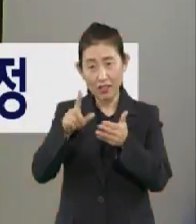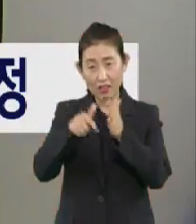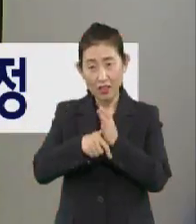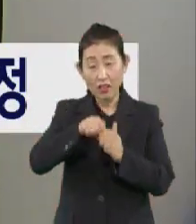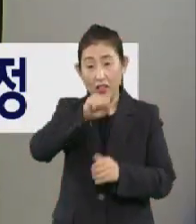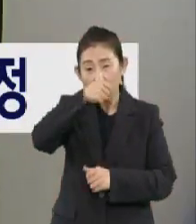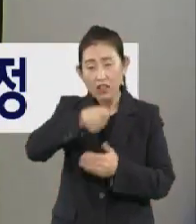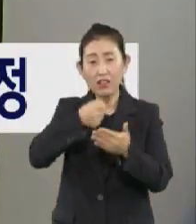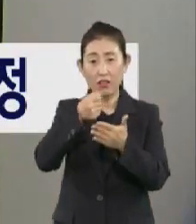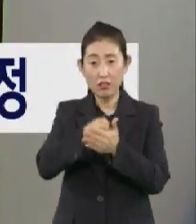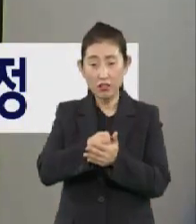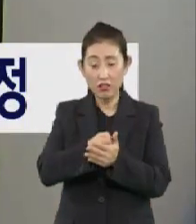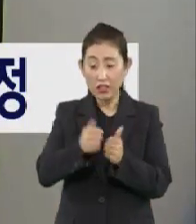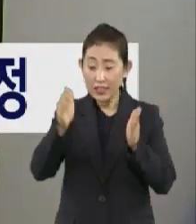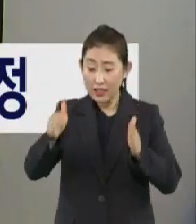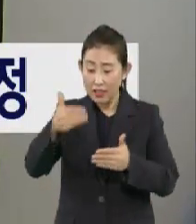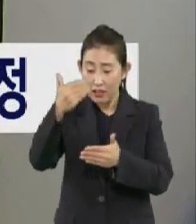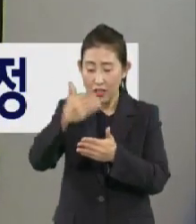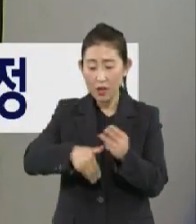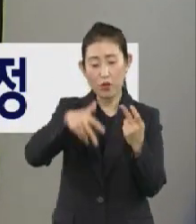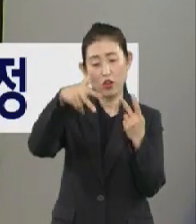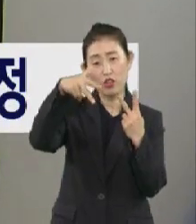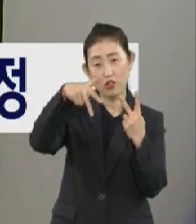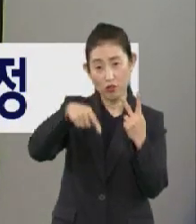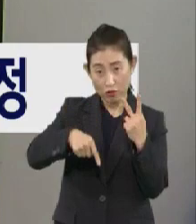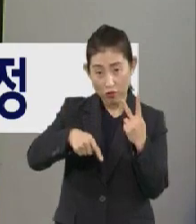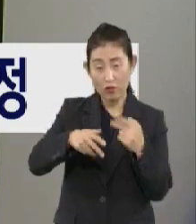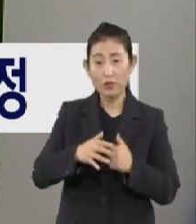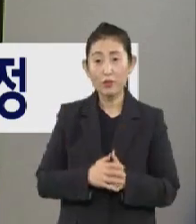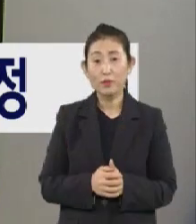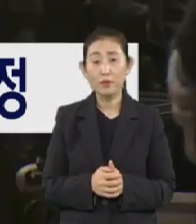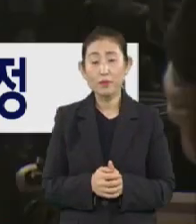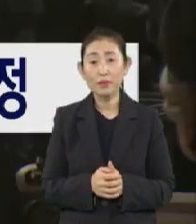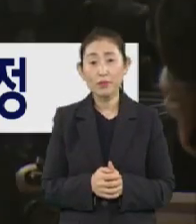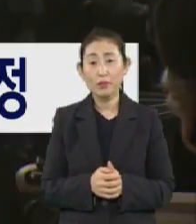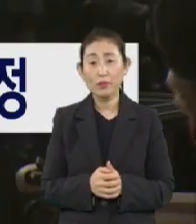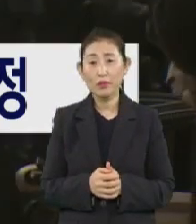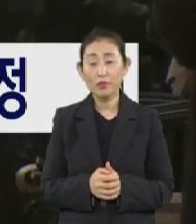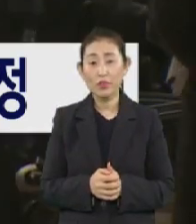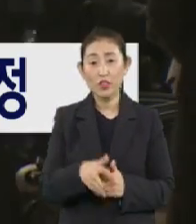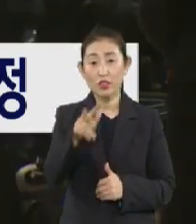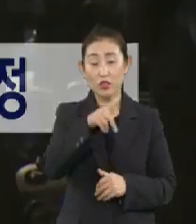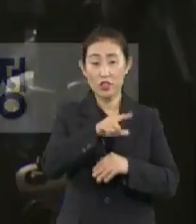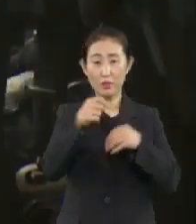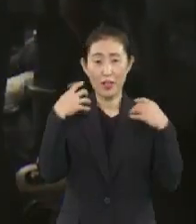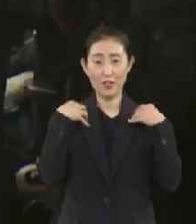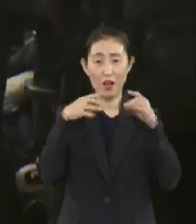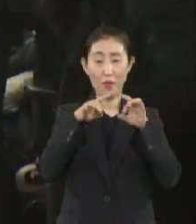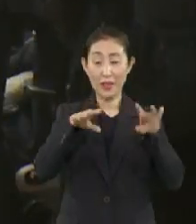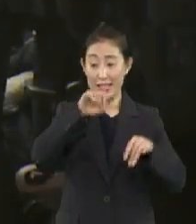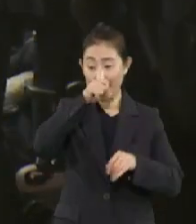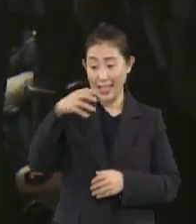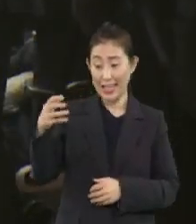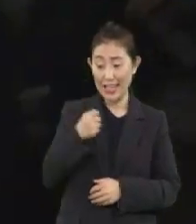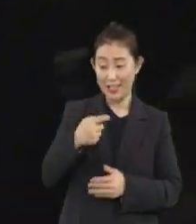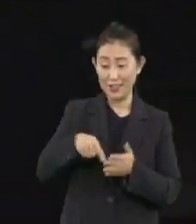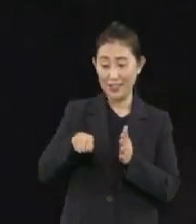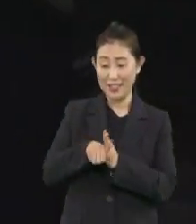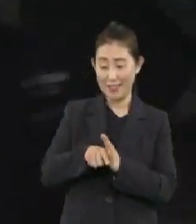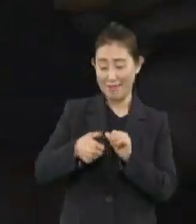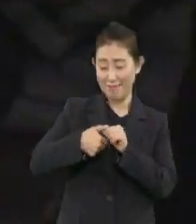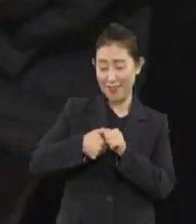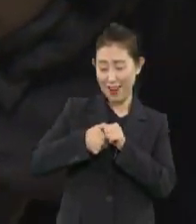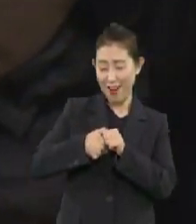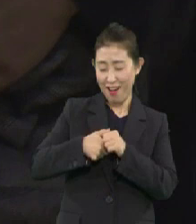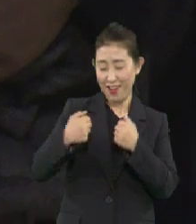확정합니다. 남은 2주가량이 지역 예산 확보 여부를 결정하게 되는 만큼 전국 지자체의 예산 경쟁이 치열해